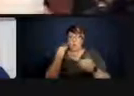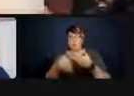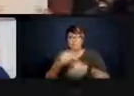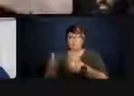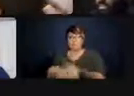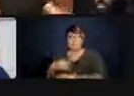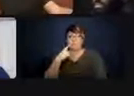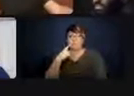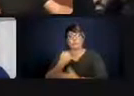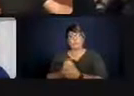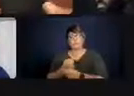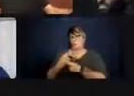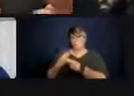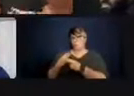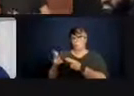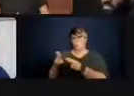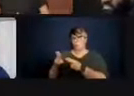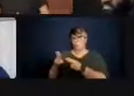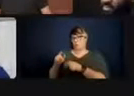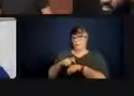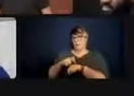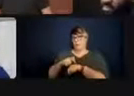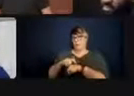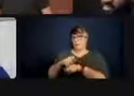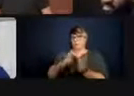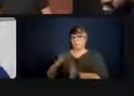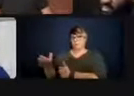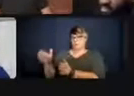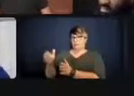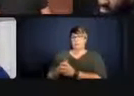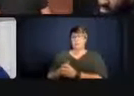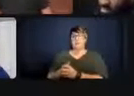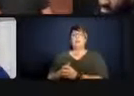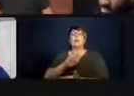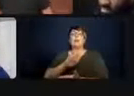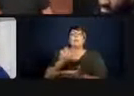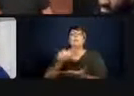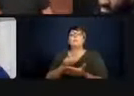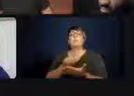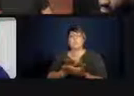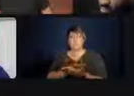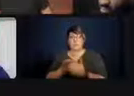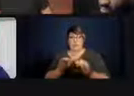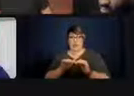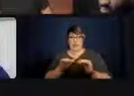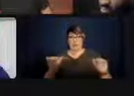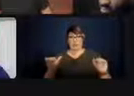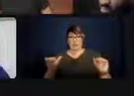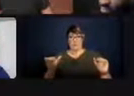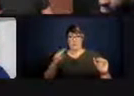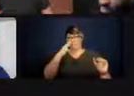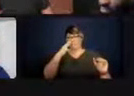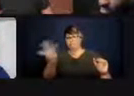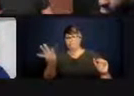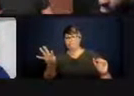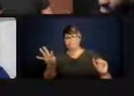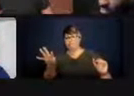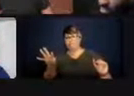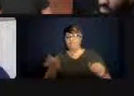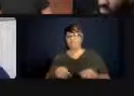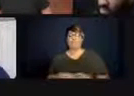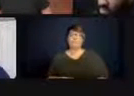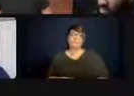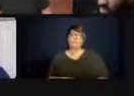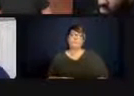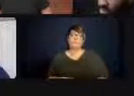الثانوية وأيضا الآن المتوسطة. المدارس المتوسطة ستقوم